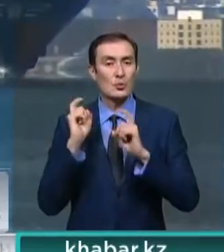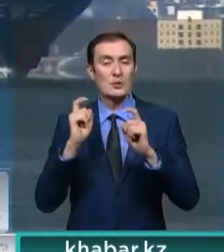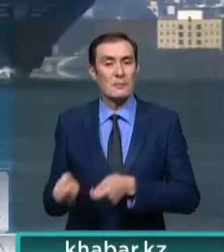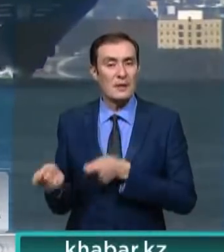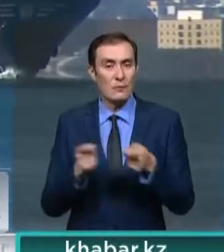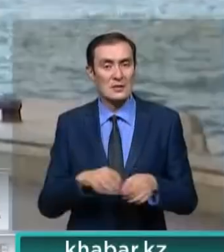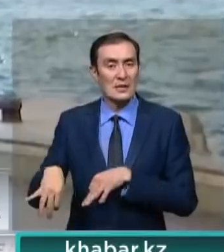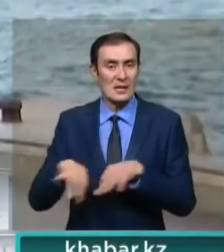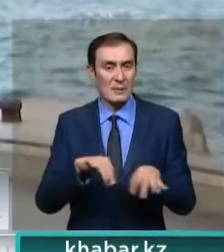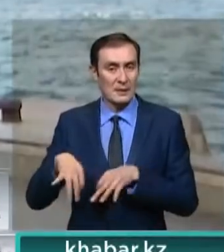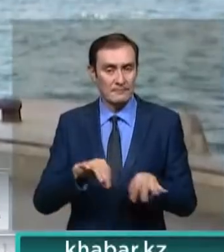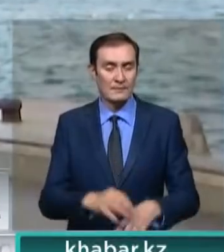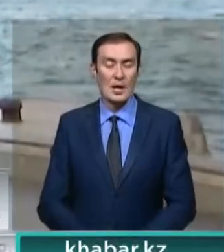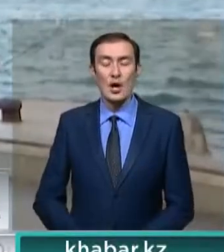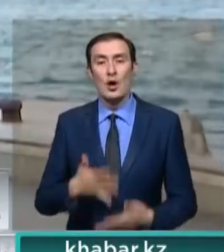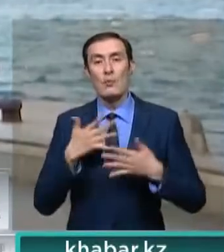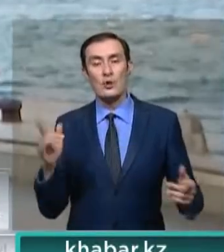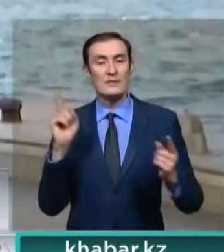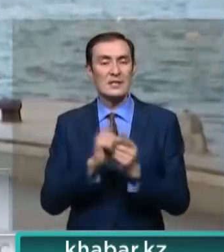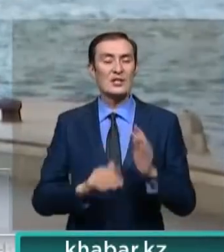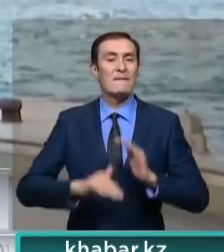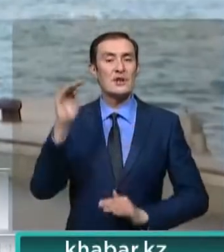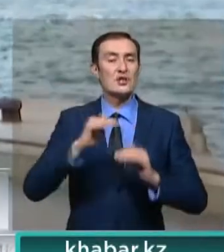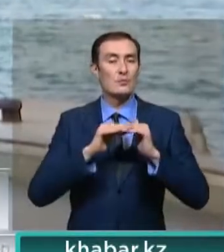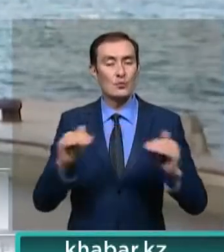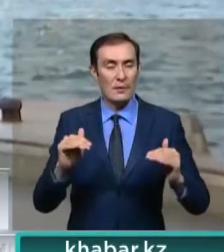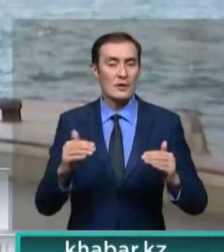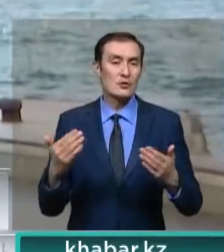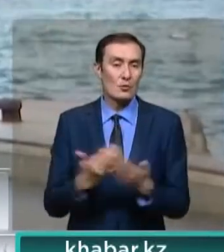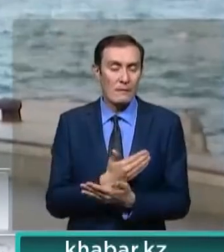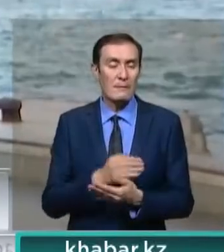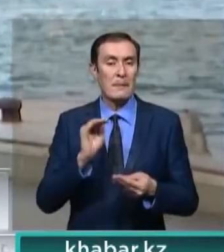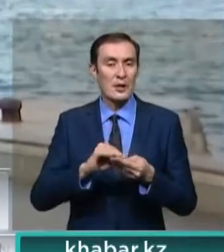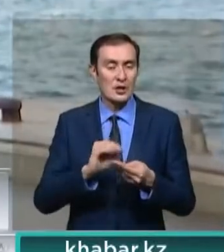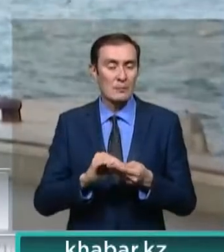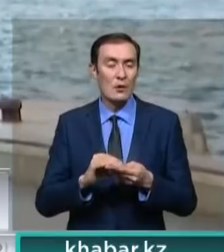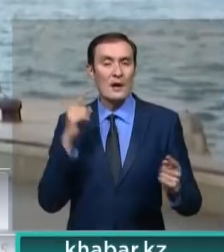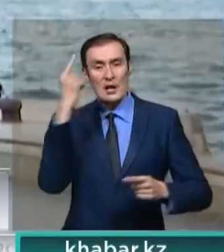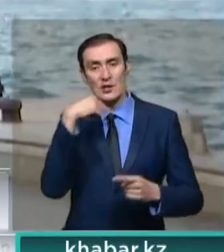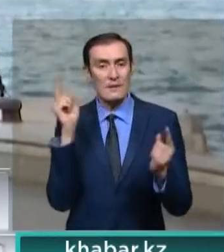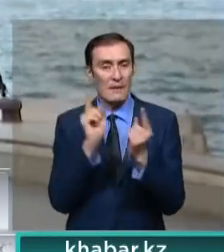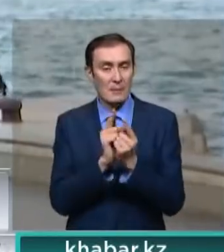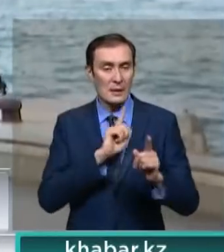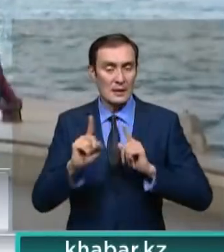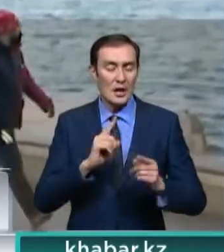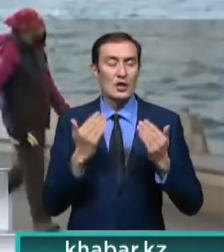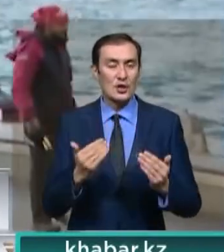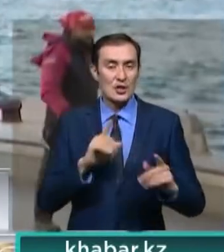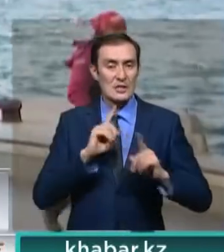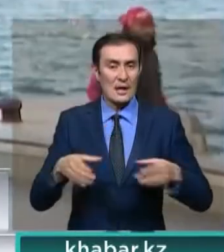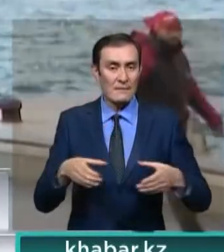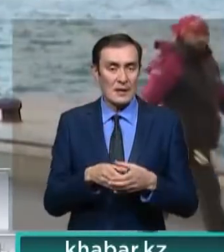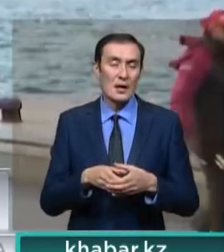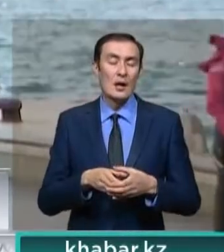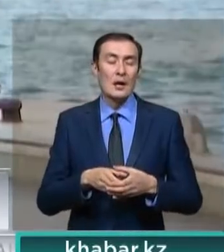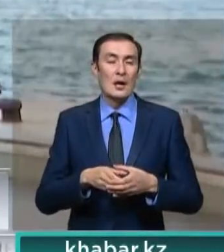и транспорта. Все больше встреч на высшем уровне возвращаются в привычный очный формат. Нынешний саммит Совета